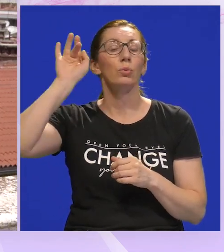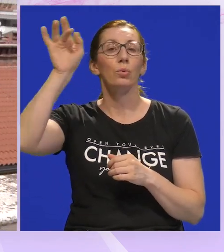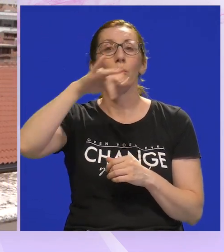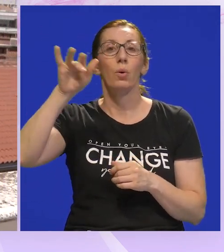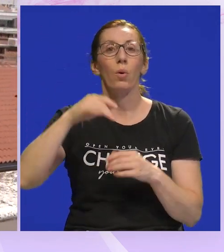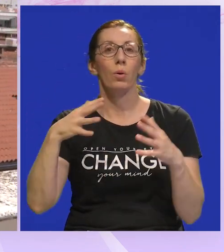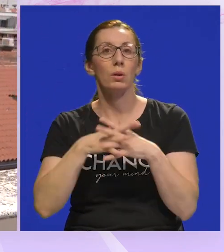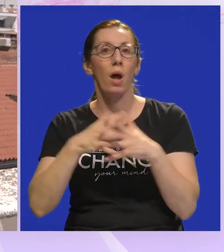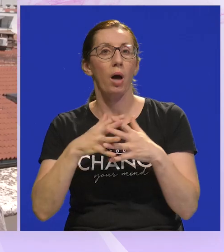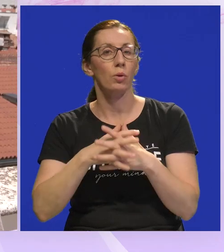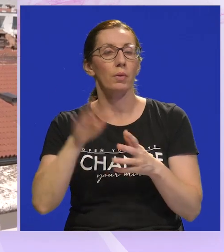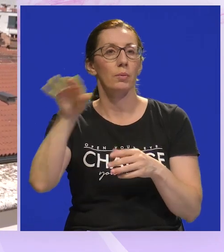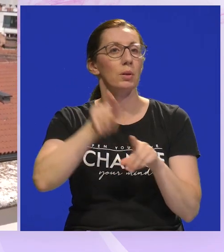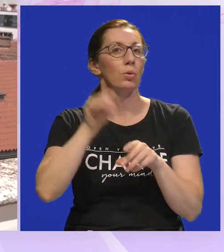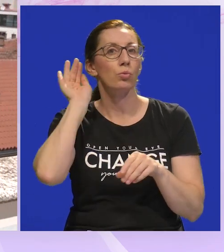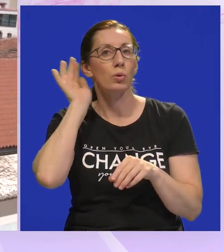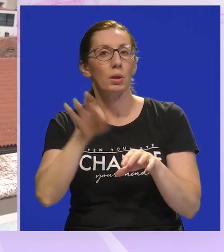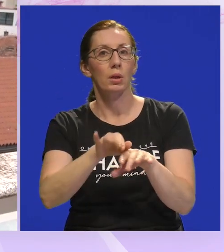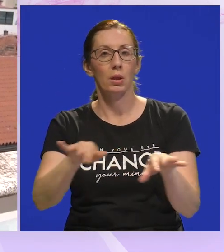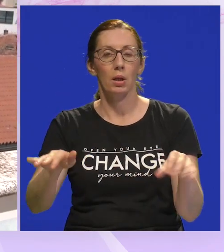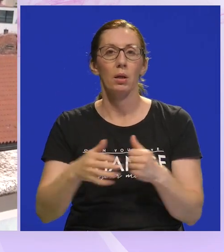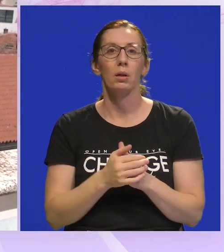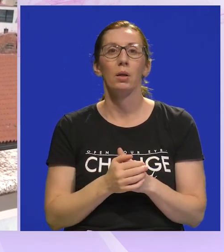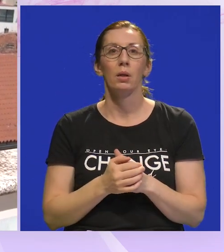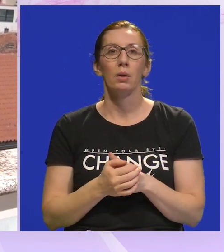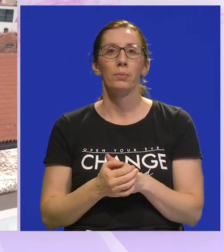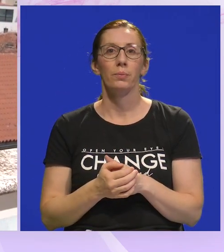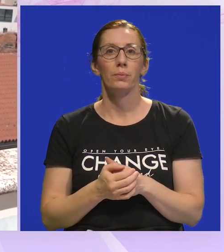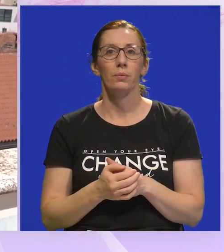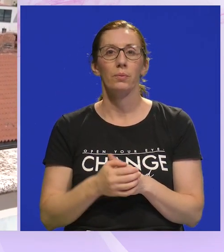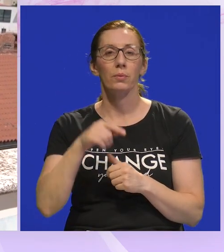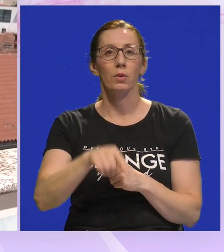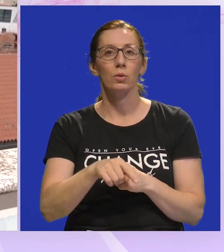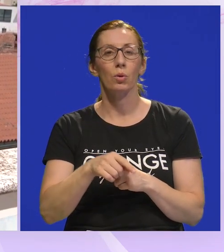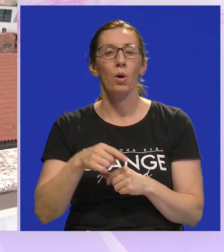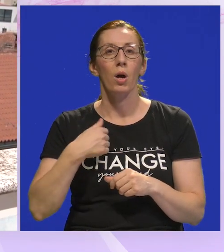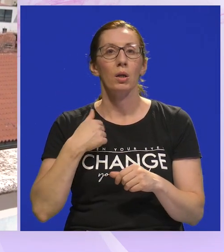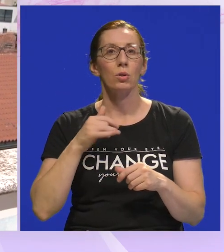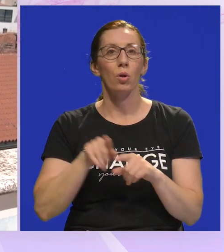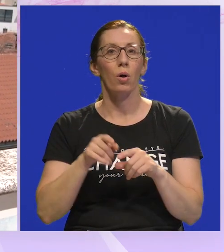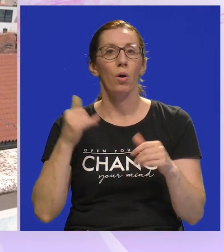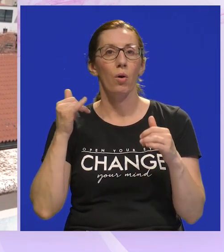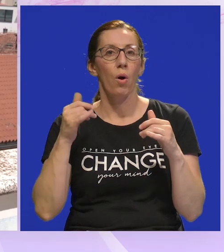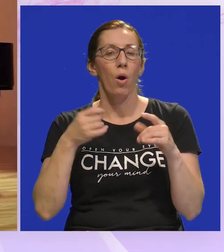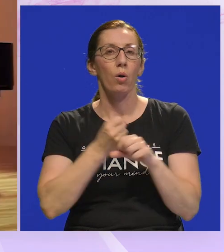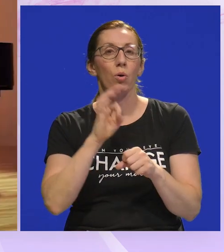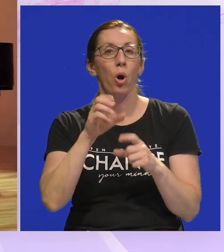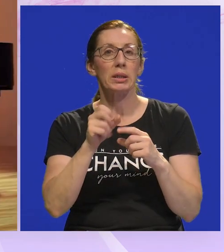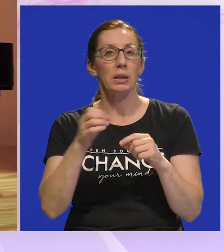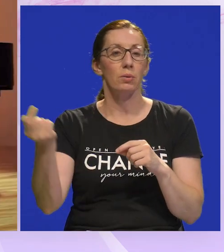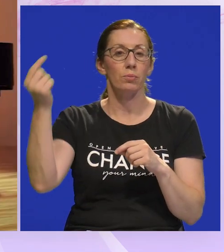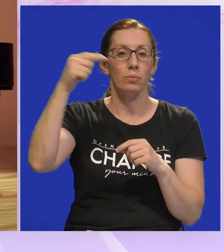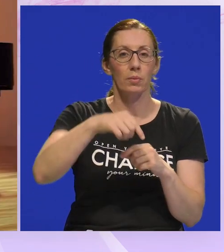odlaze u druge gradove čuti takve koncerte. Također, evo, tu su i gosti našeg grada koji